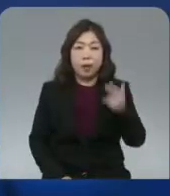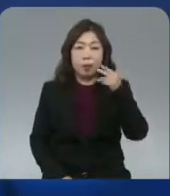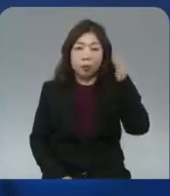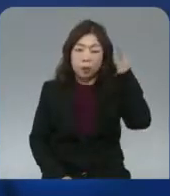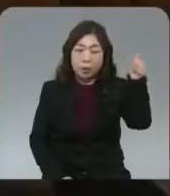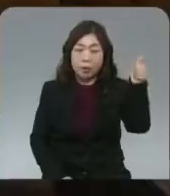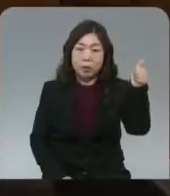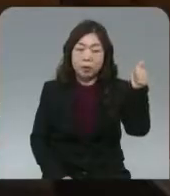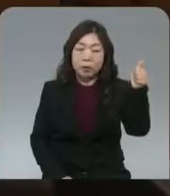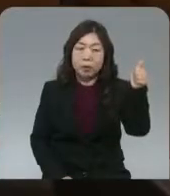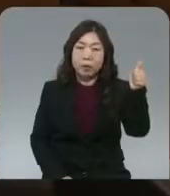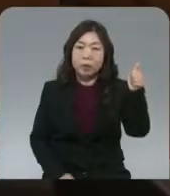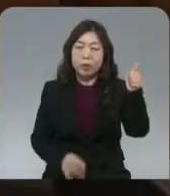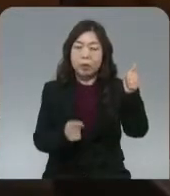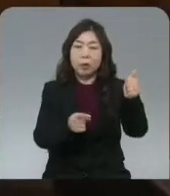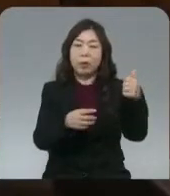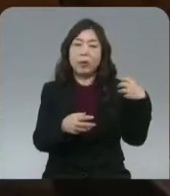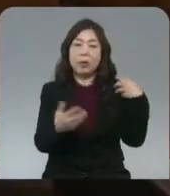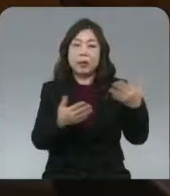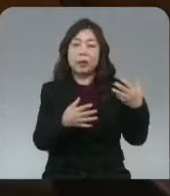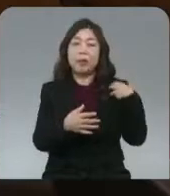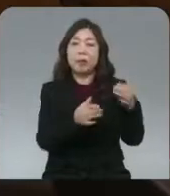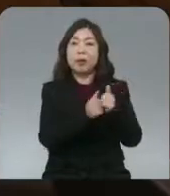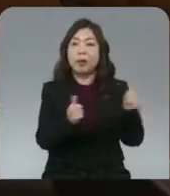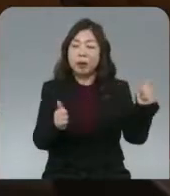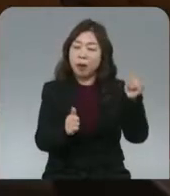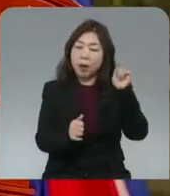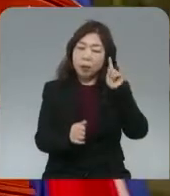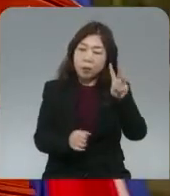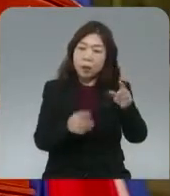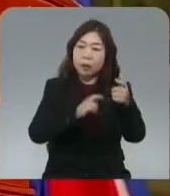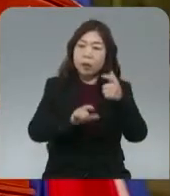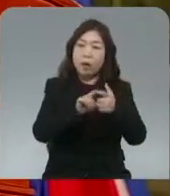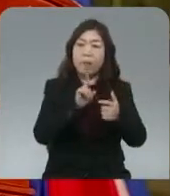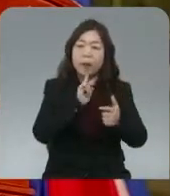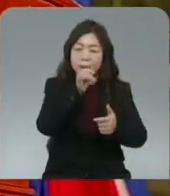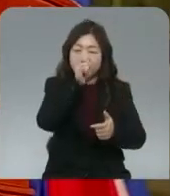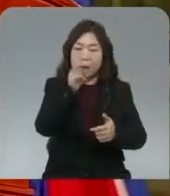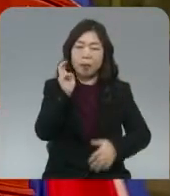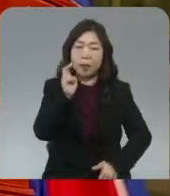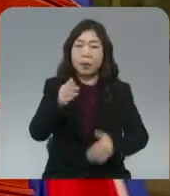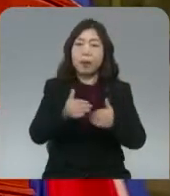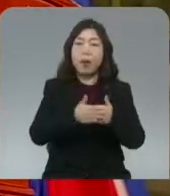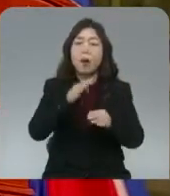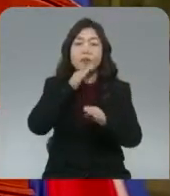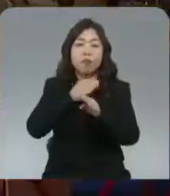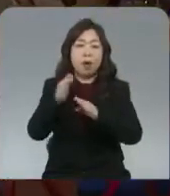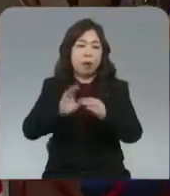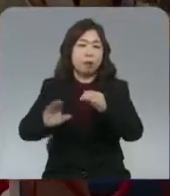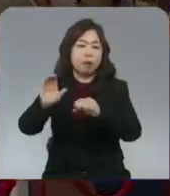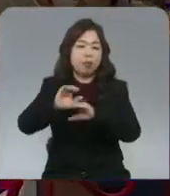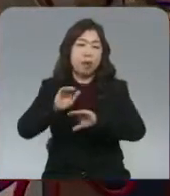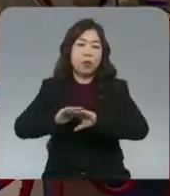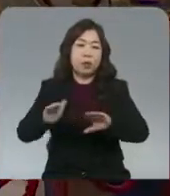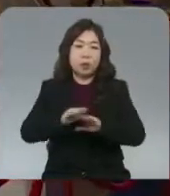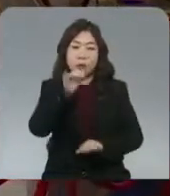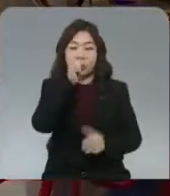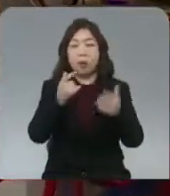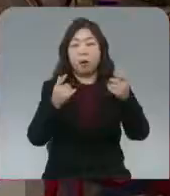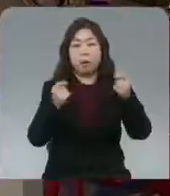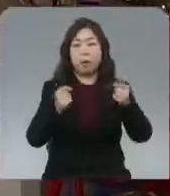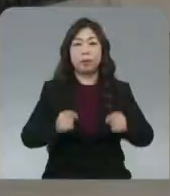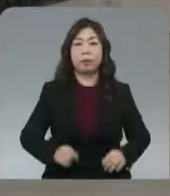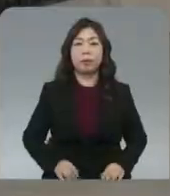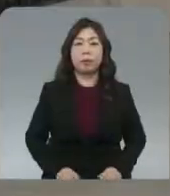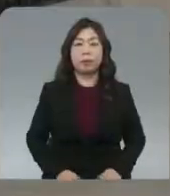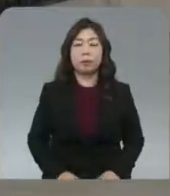оон на путь их полный одинок реализации корейского полуострова главы двух стран обязались поддерживать тесную